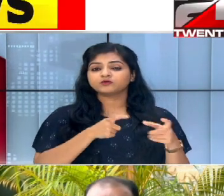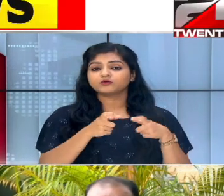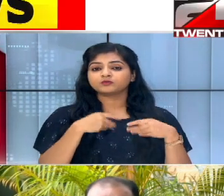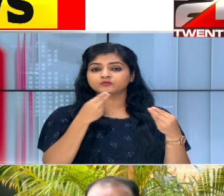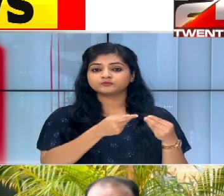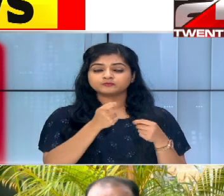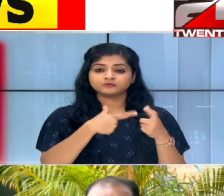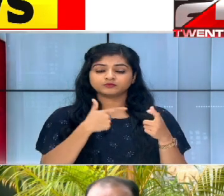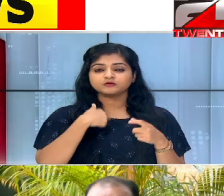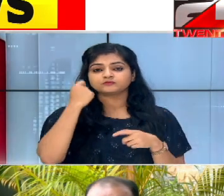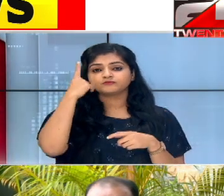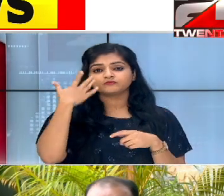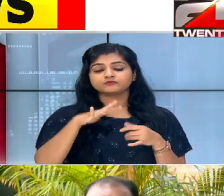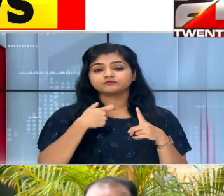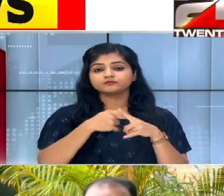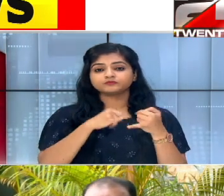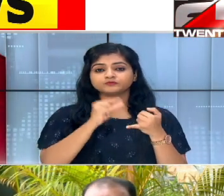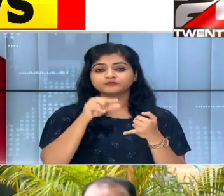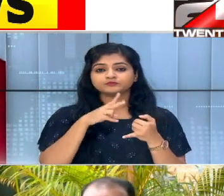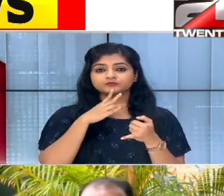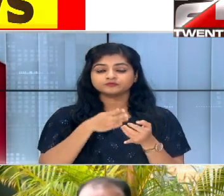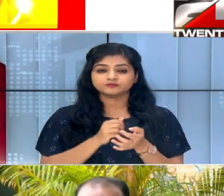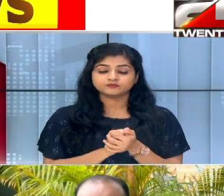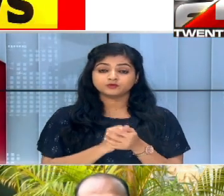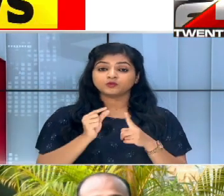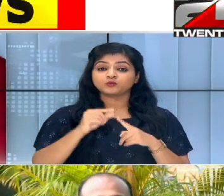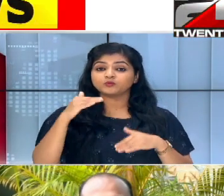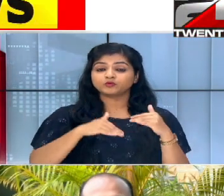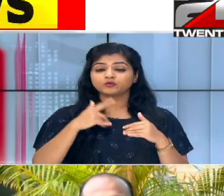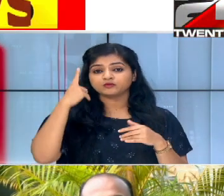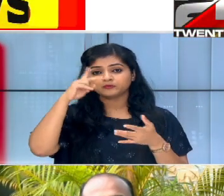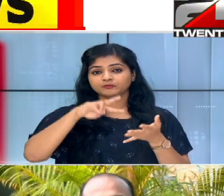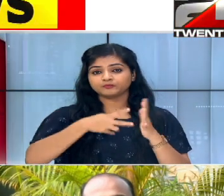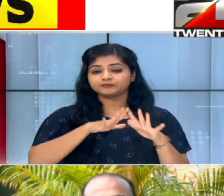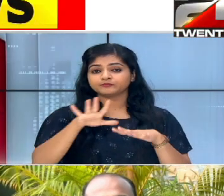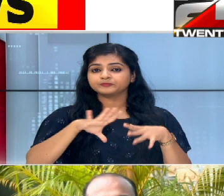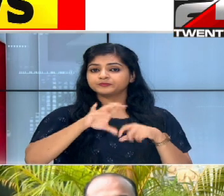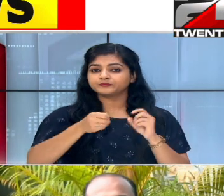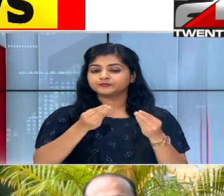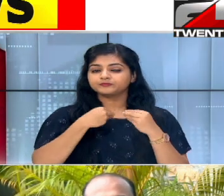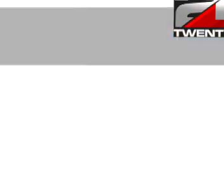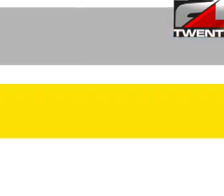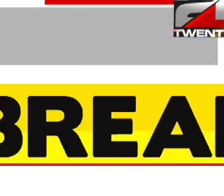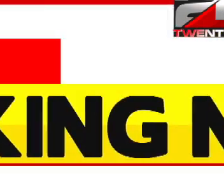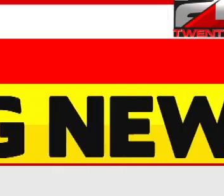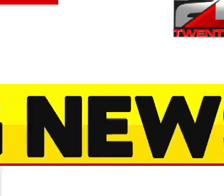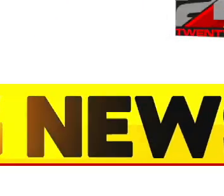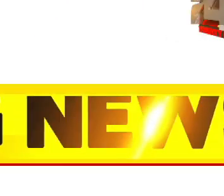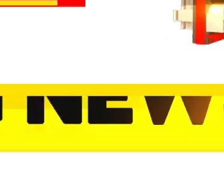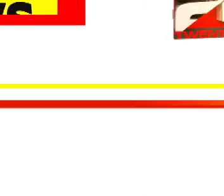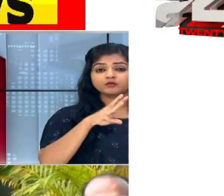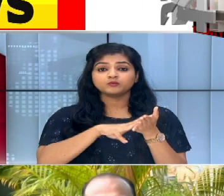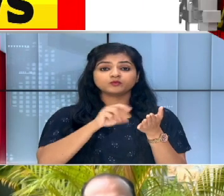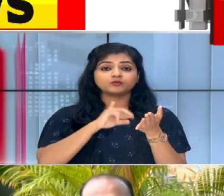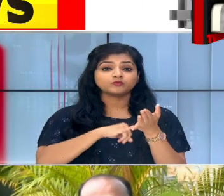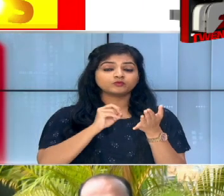എന്നുള്ളതാണ് സുധാകരൻ പറയുന്നത്. അത്തരത്തിൽ രാഷ്ട്രീയ പ്രേരിതമായിട്ടുള്ള ഒരു നീക്കമാണ് നടന്നിട്ടുള്ളത്. പക്ഷേ ഇതൊക്കെ പറയുമ്പോഴും എന്തുകൊണ്ട് മോൺസൺ മാവുങ്കലിനെ തള്ളി